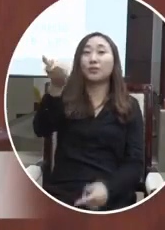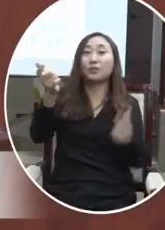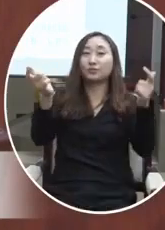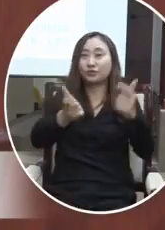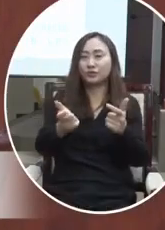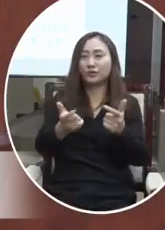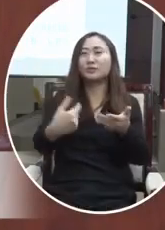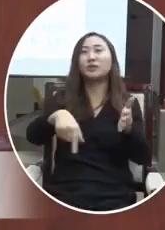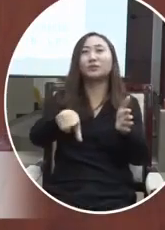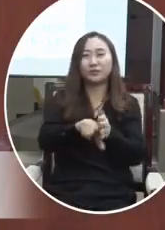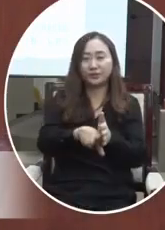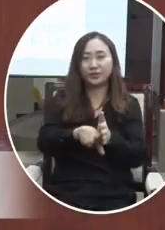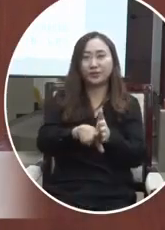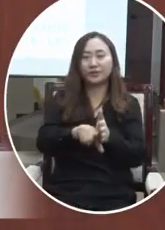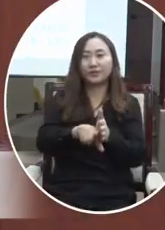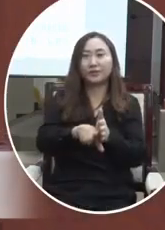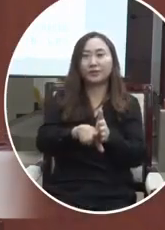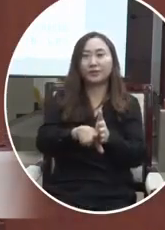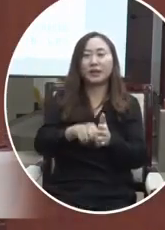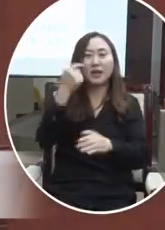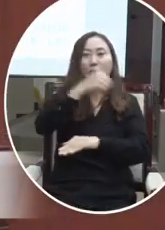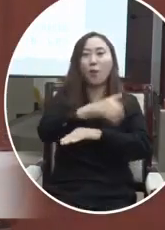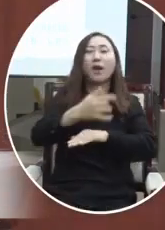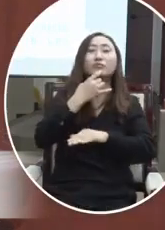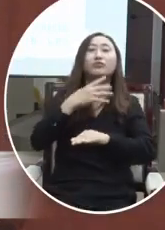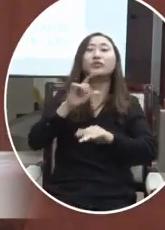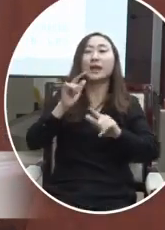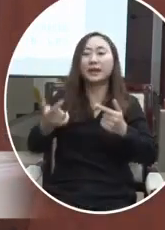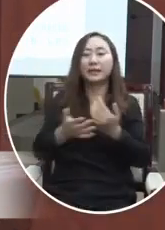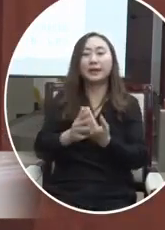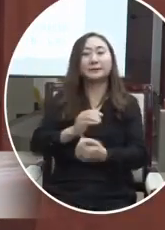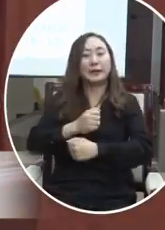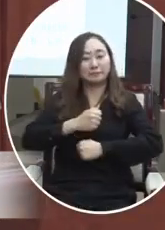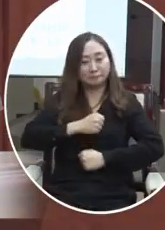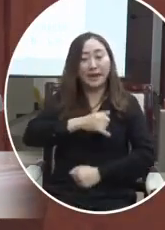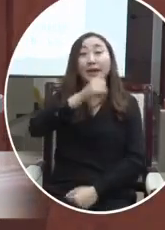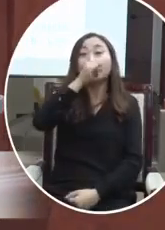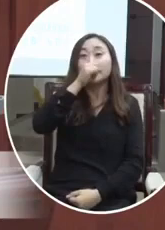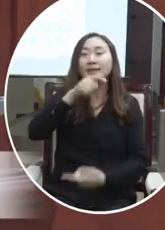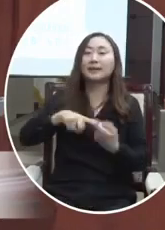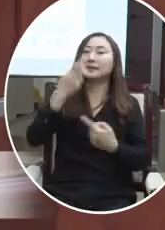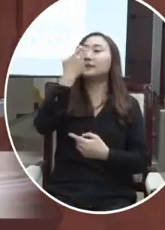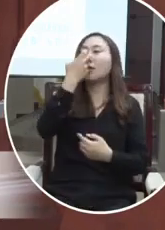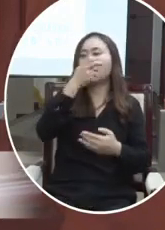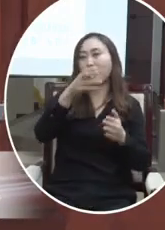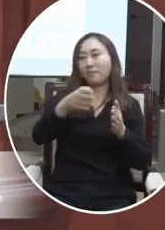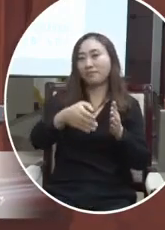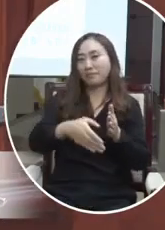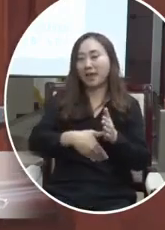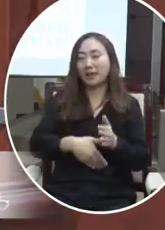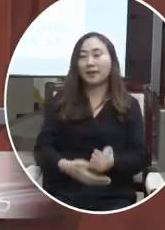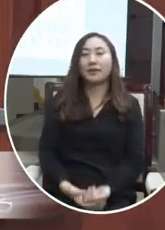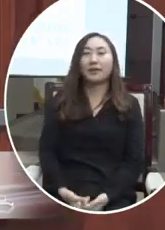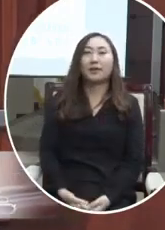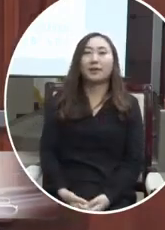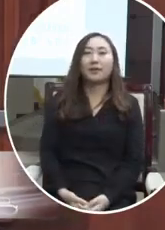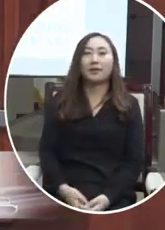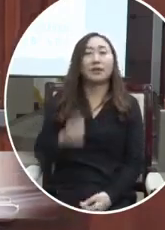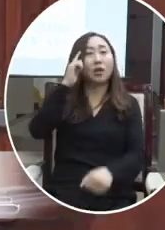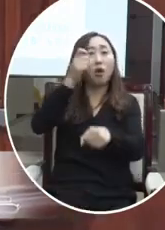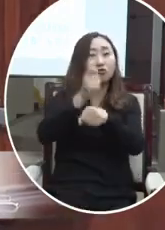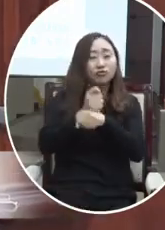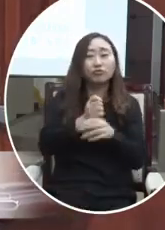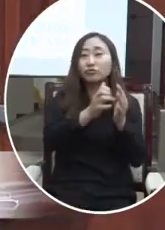탄소중립 이행을 위해 이제는 계획 수립뿐만 아니라 이를 제대로 지키고 있는지 점검을 해야 할 시기입니다.